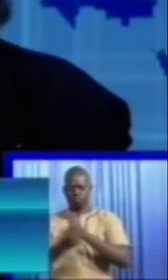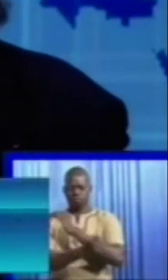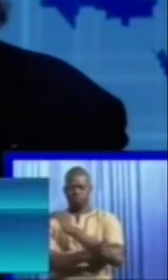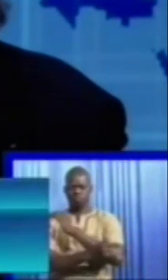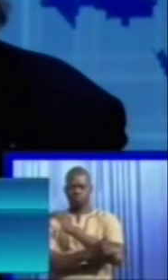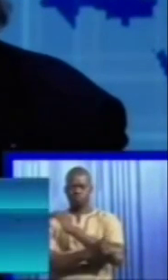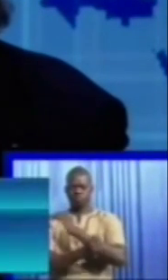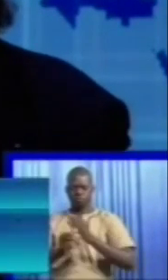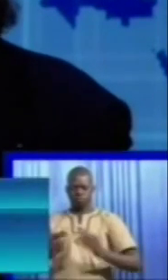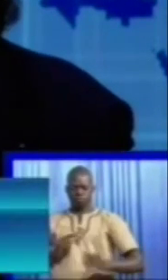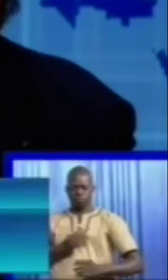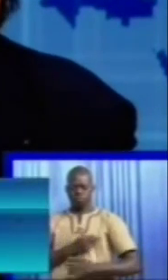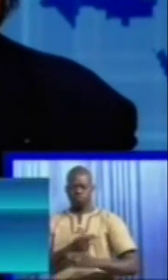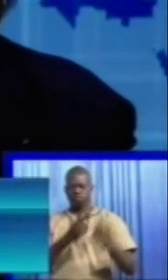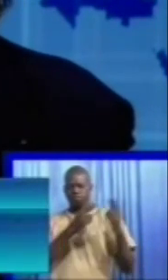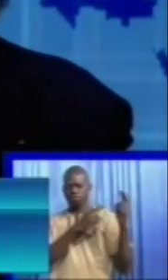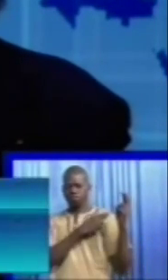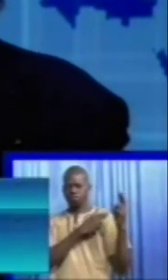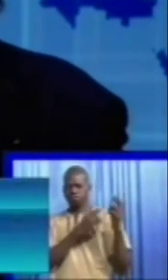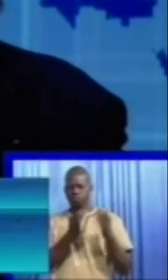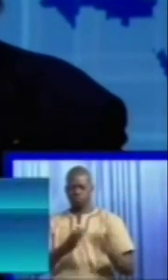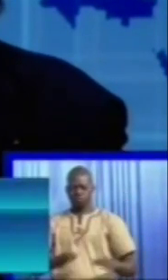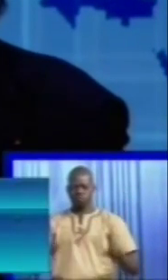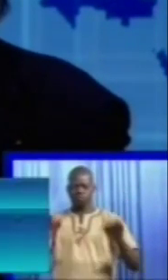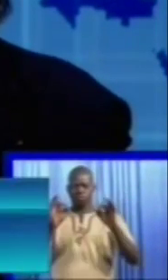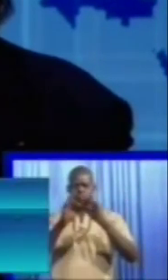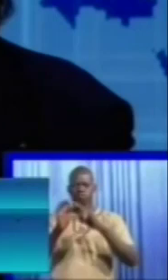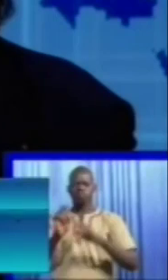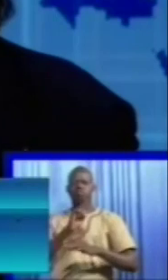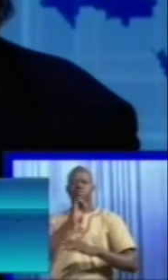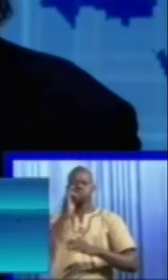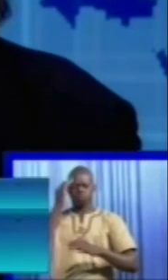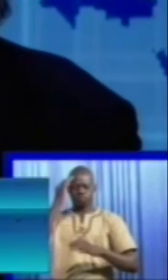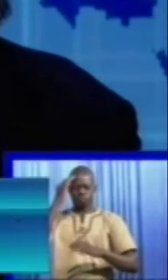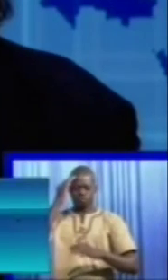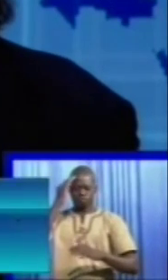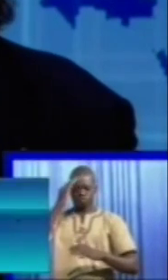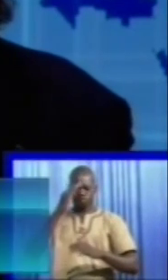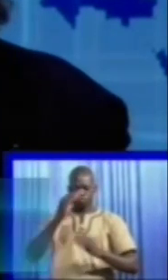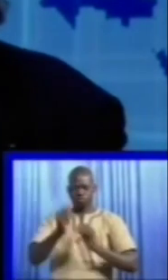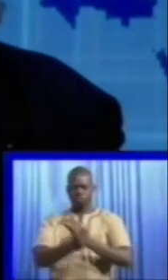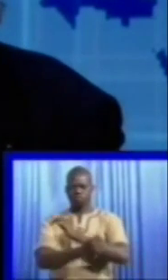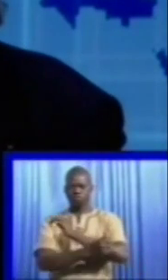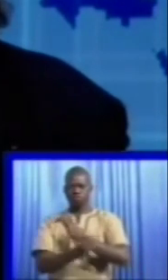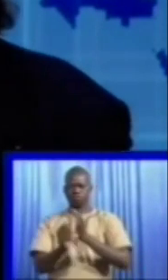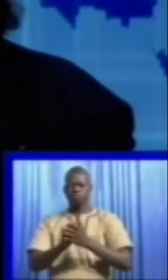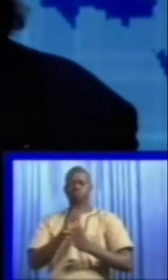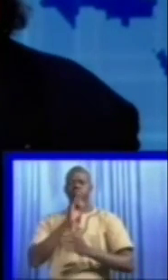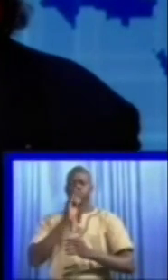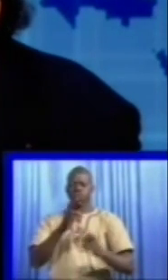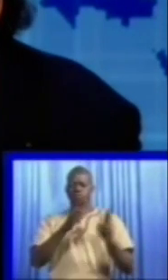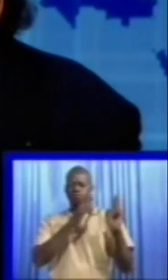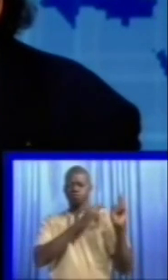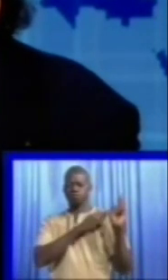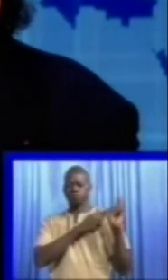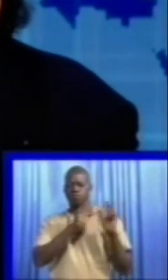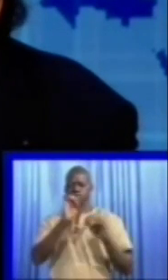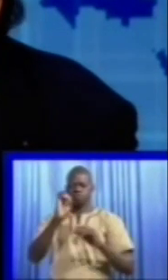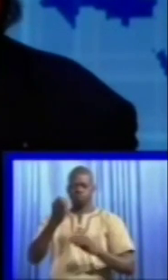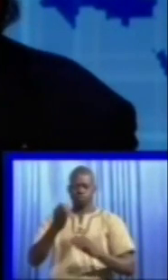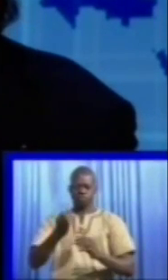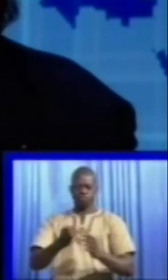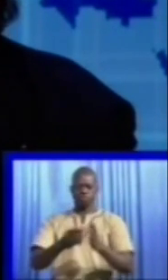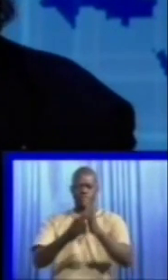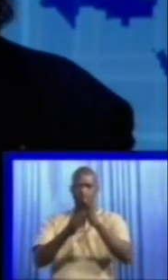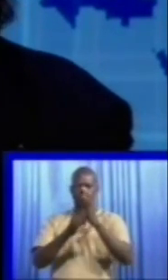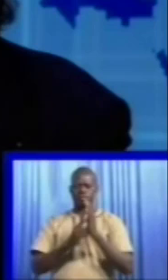c'est notre rôle fondamental. Être la conscience d'une nation, c'est une responsabilité. Et ça exige